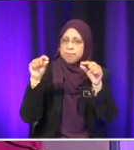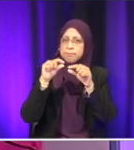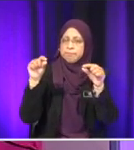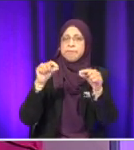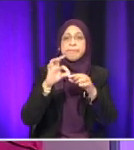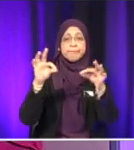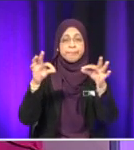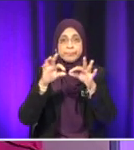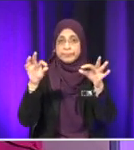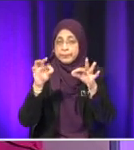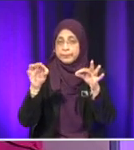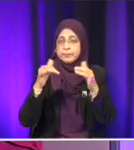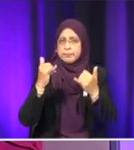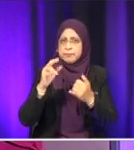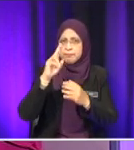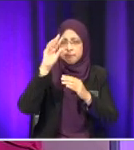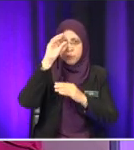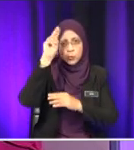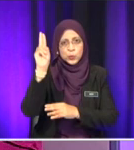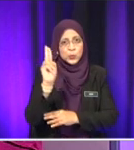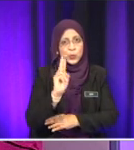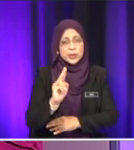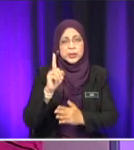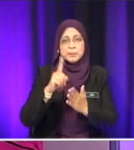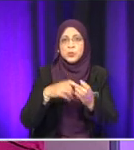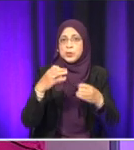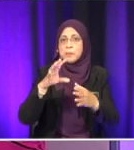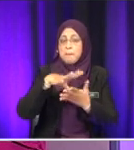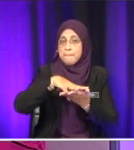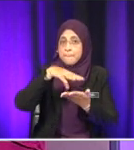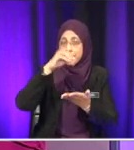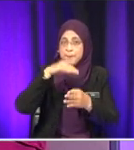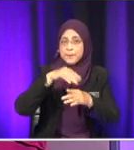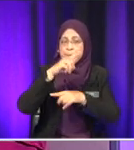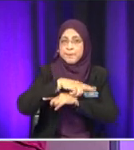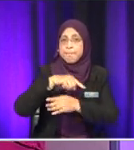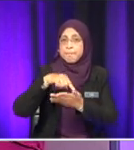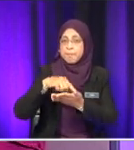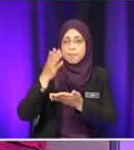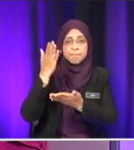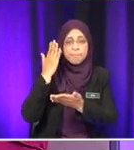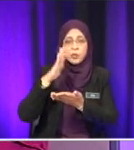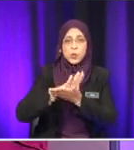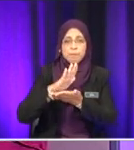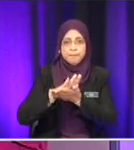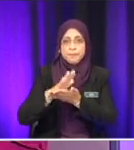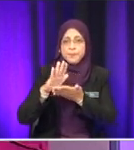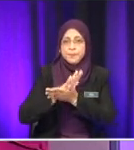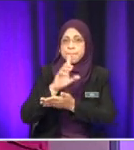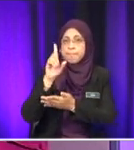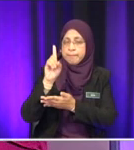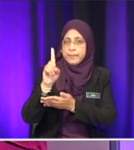Minda murid-murid apa yang kita telah pelajari oke oke saya mulaikan soal contoh kertas